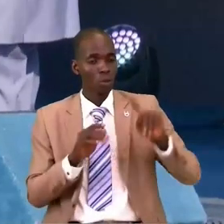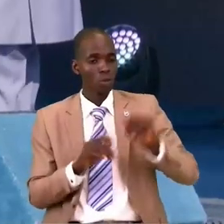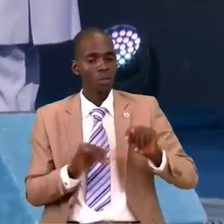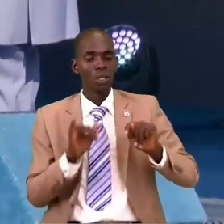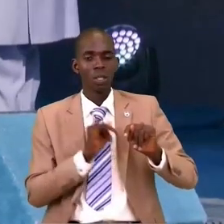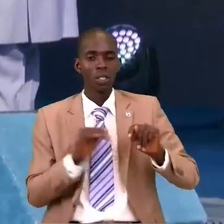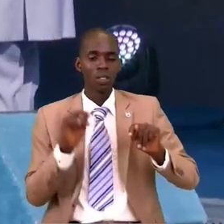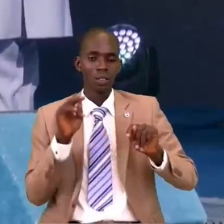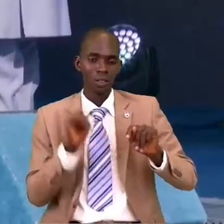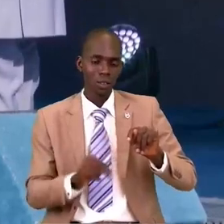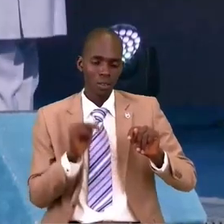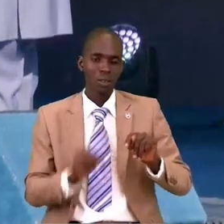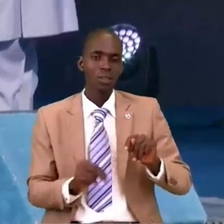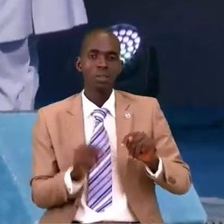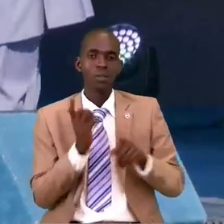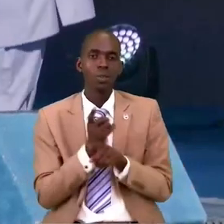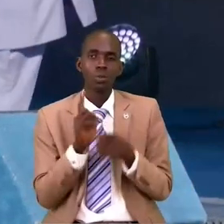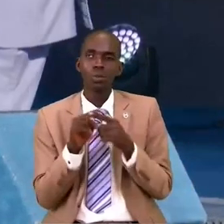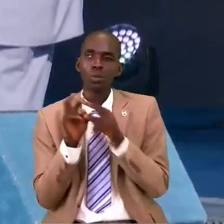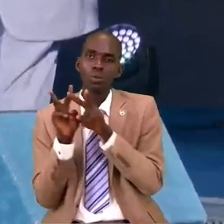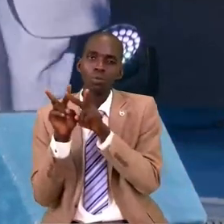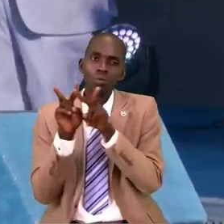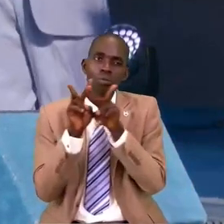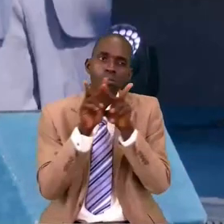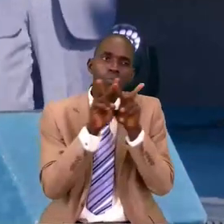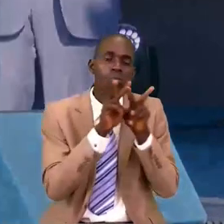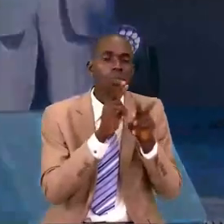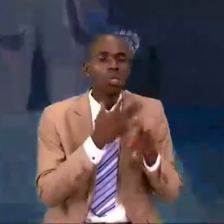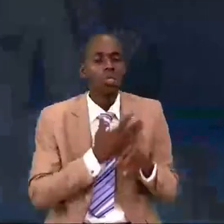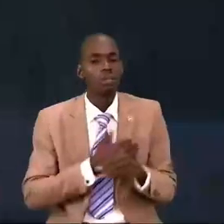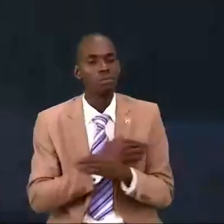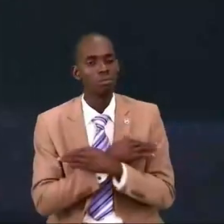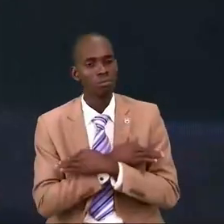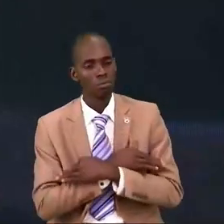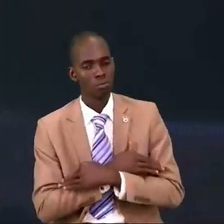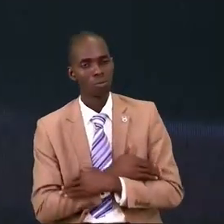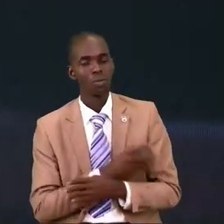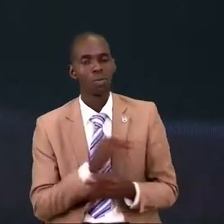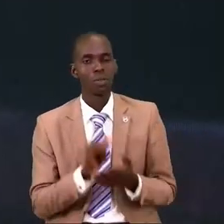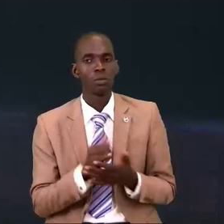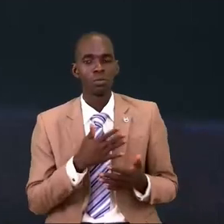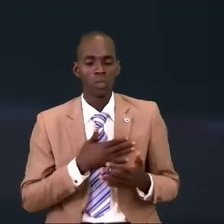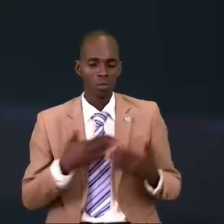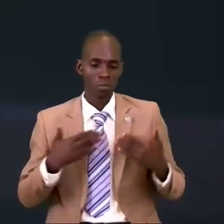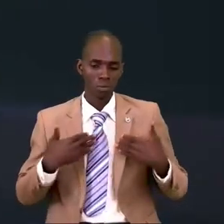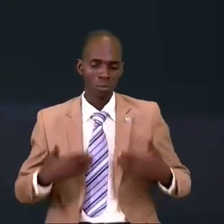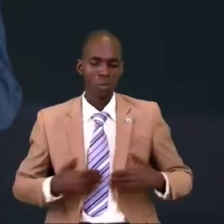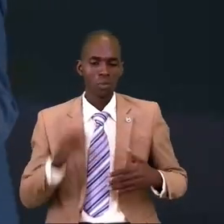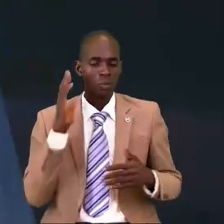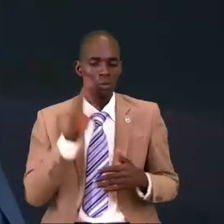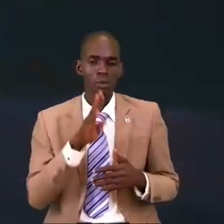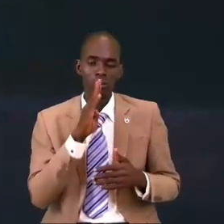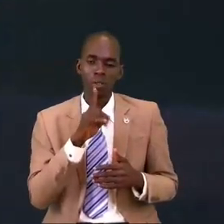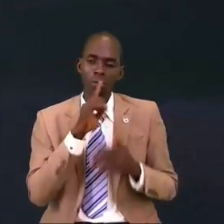dois me relaxer pour que mes nerfs soient détendus, pour que les choses reviennent à leur place. Le